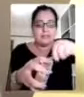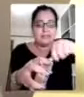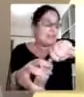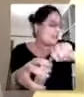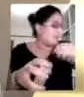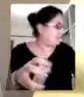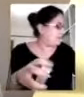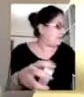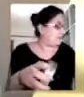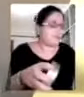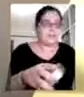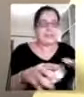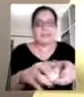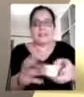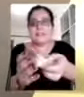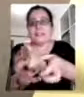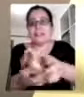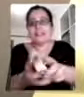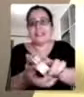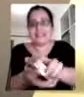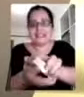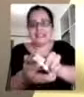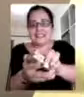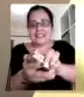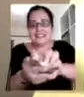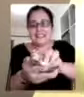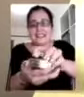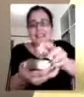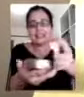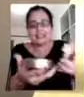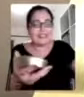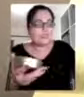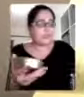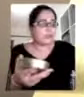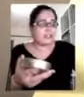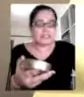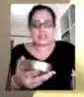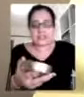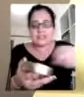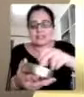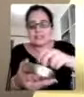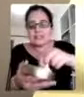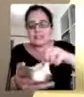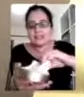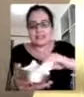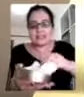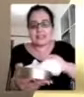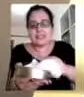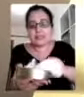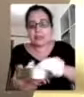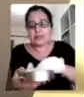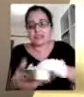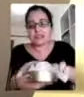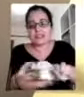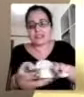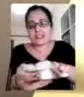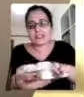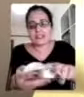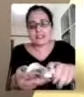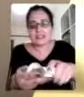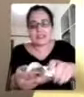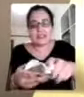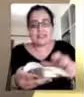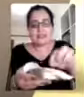Bir Bakalım. taşta iki Ay. kuş. Vallahi öyle. Yeni kutu açılışları, yeni pipo